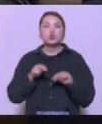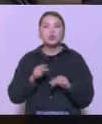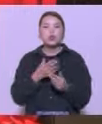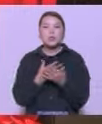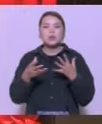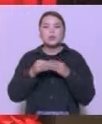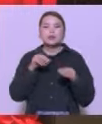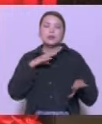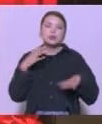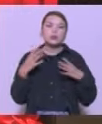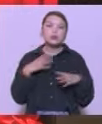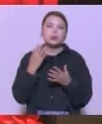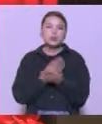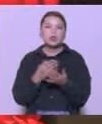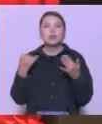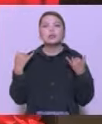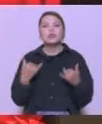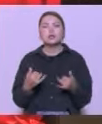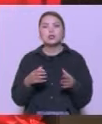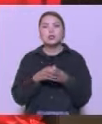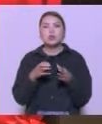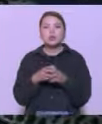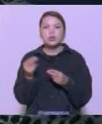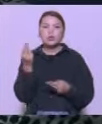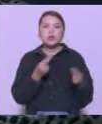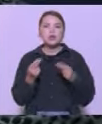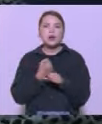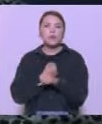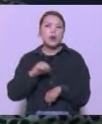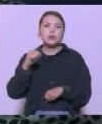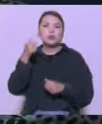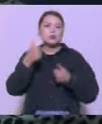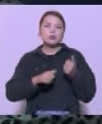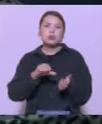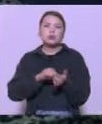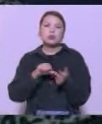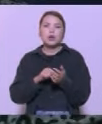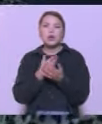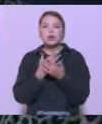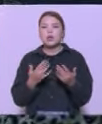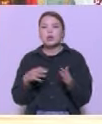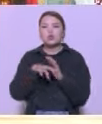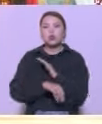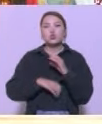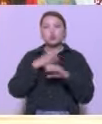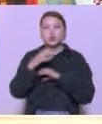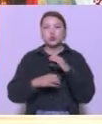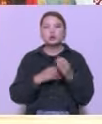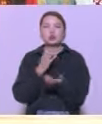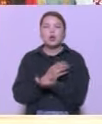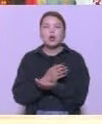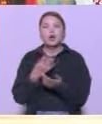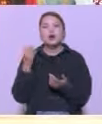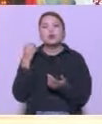вместе с детьми. Уже сейчас творческий коллектив фонда является победителем различных фестивалей, в том числе международных.